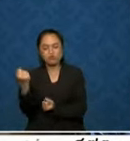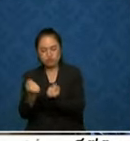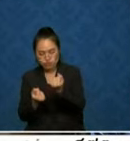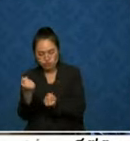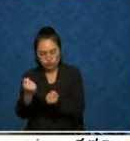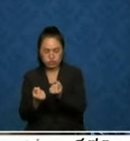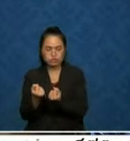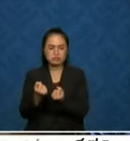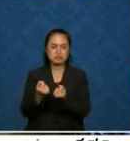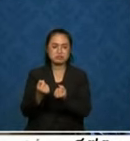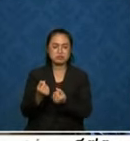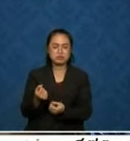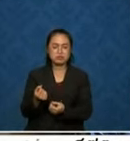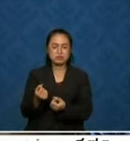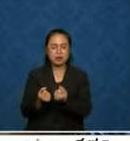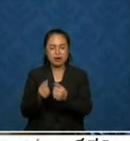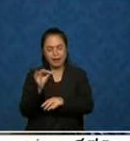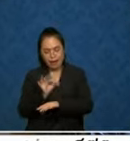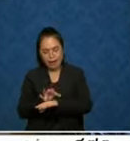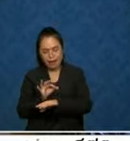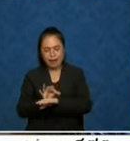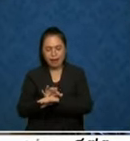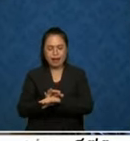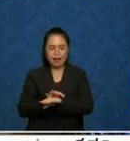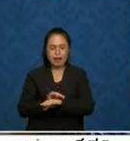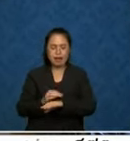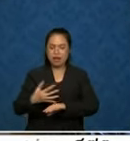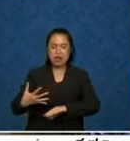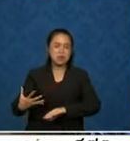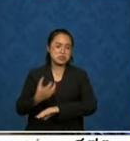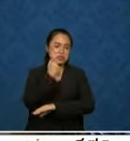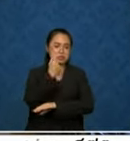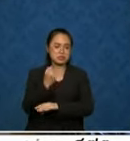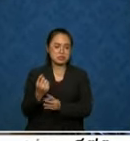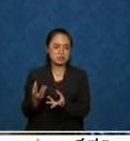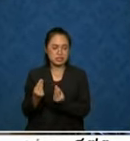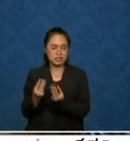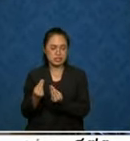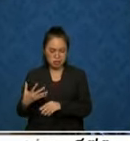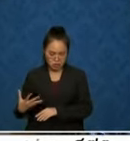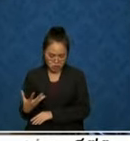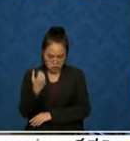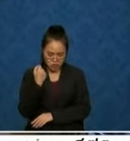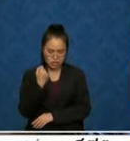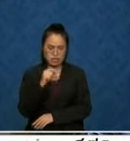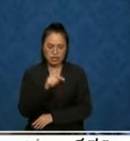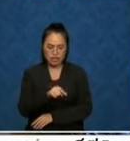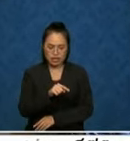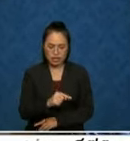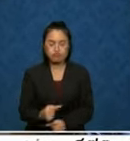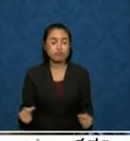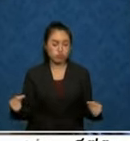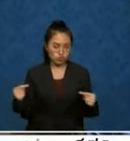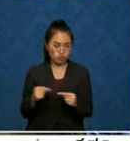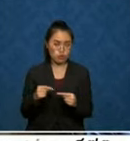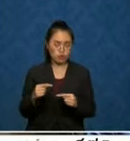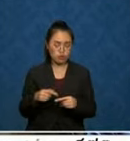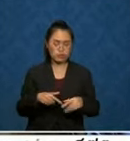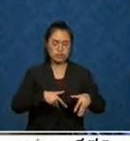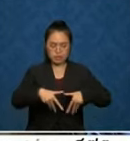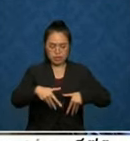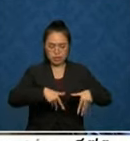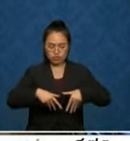ายัดทรัพย์ของกลุ่มบอส16บอส2โค้ชเนี่ยมันสอดรับกับมูลค่าความเสียหายหรือ